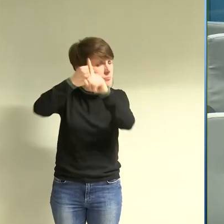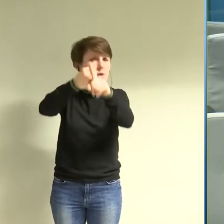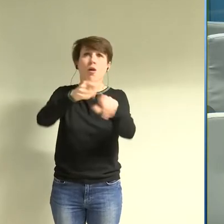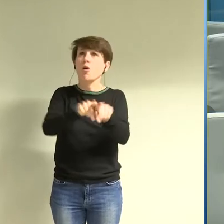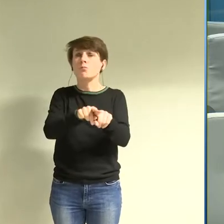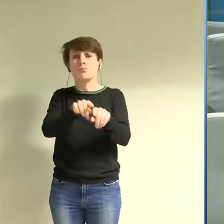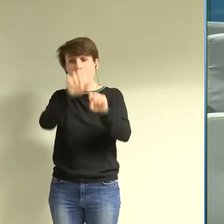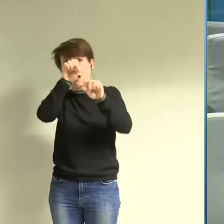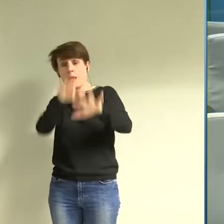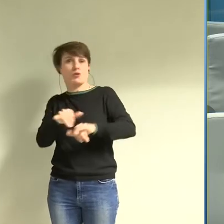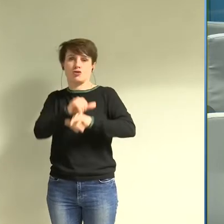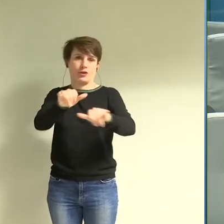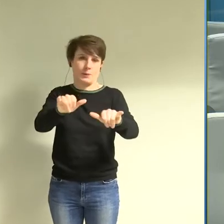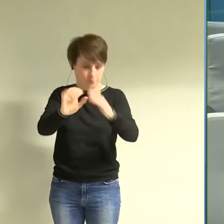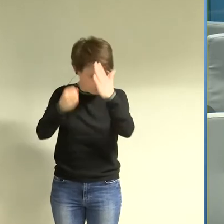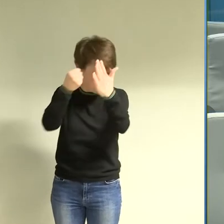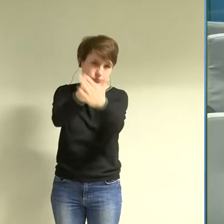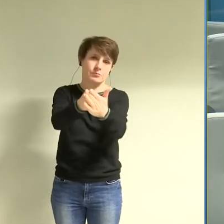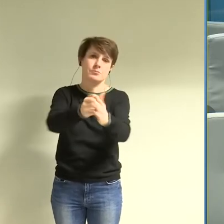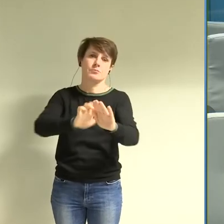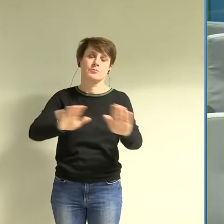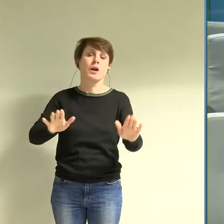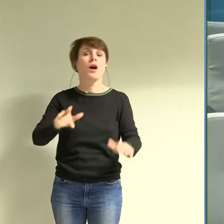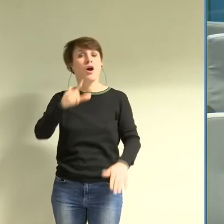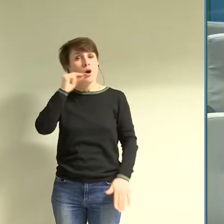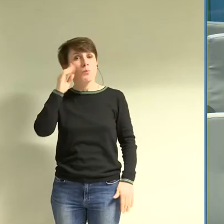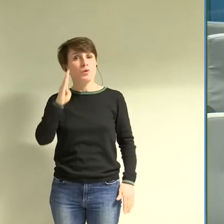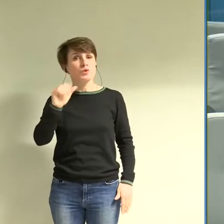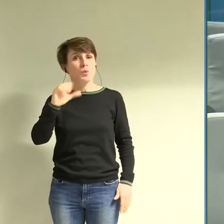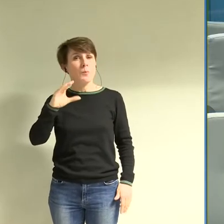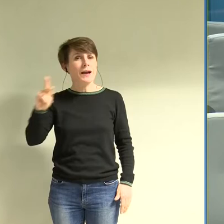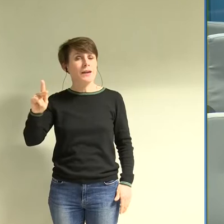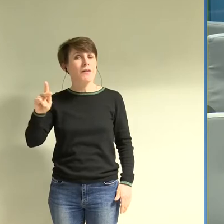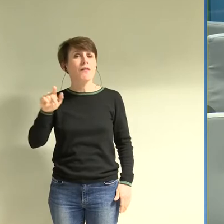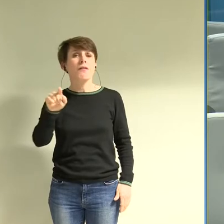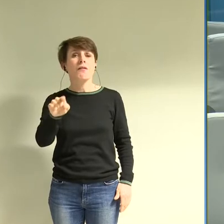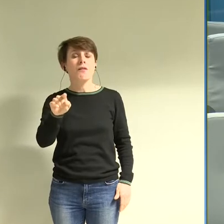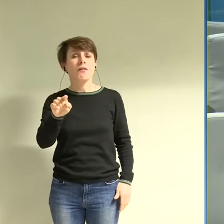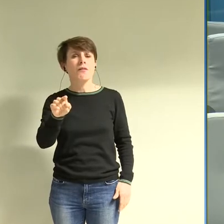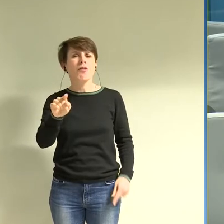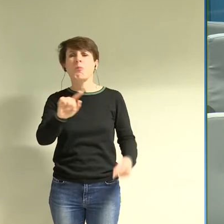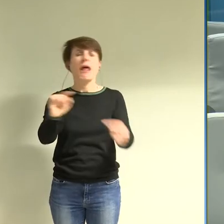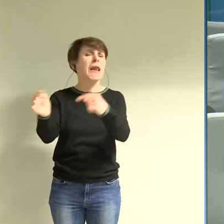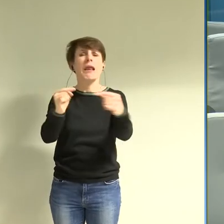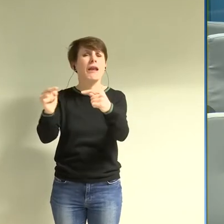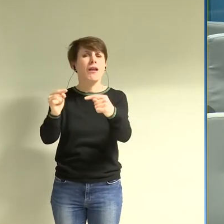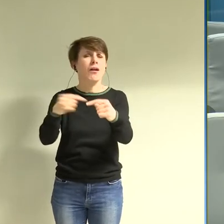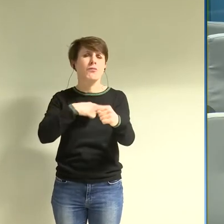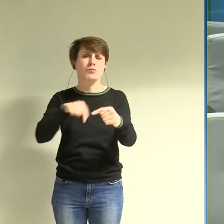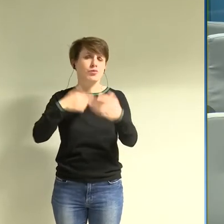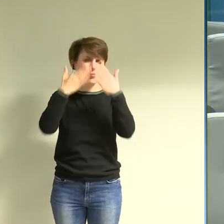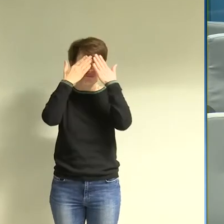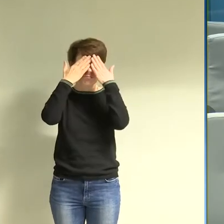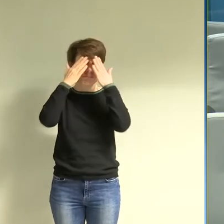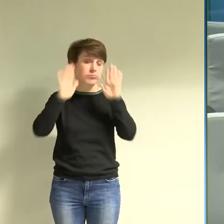sûr aucun jeu back la polémique aller chez vous je crois une